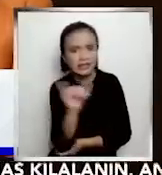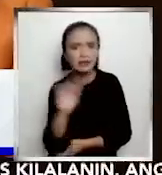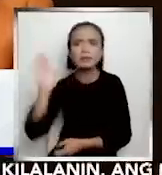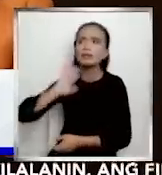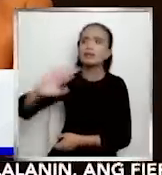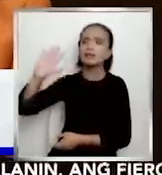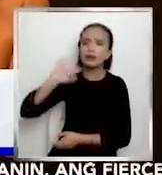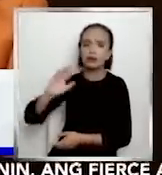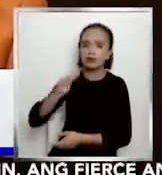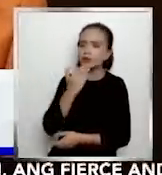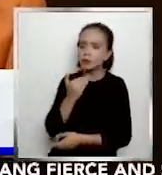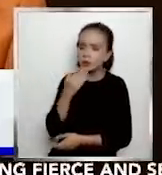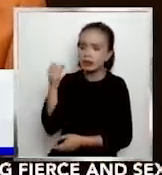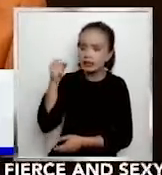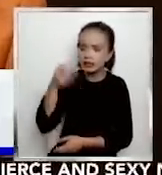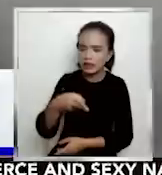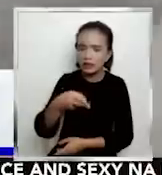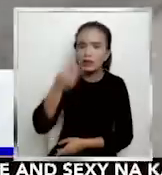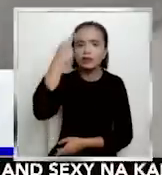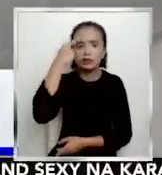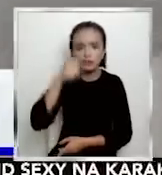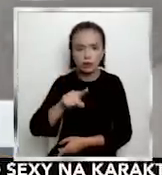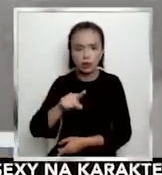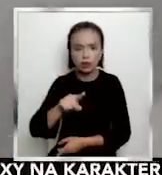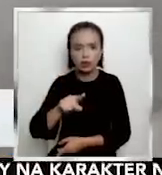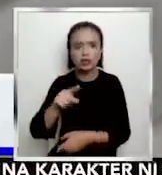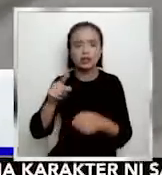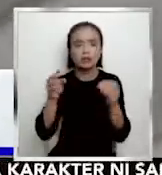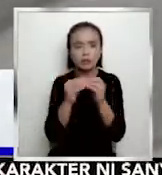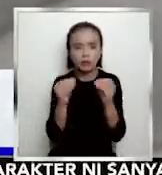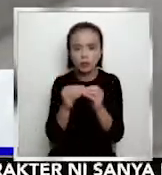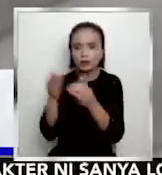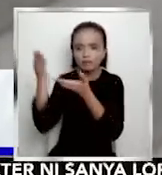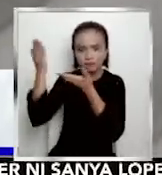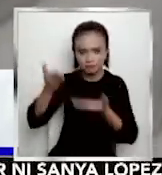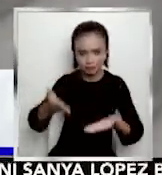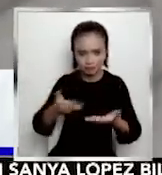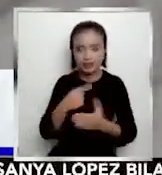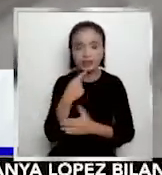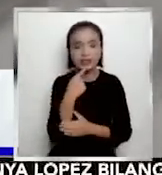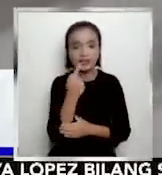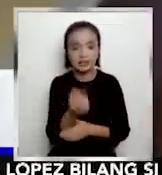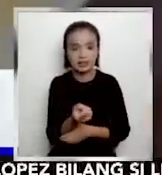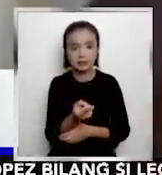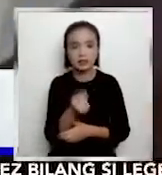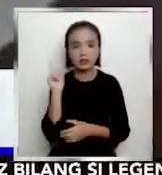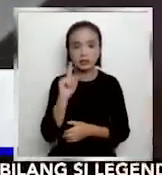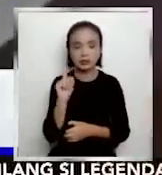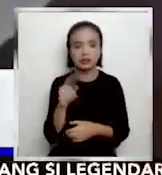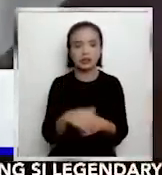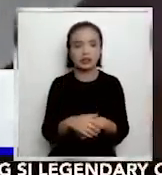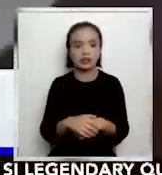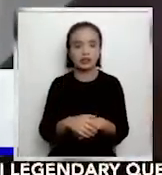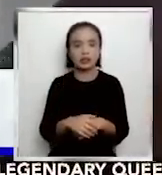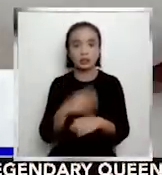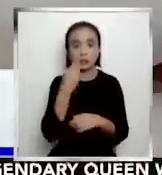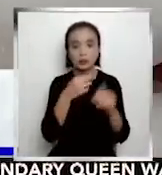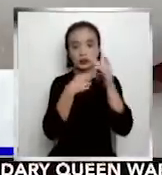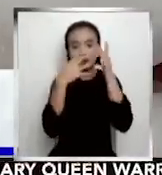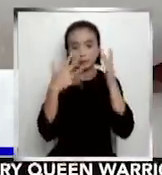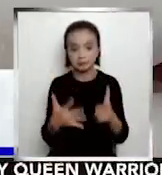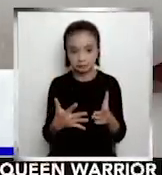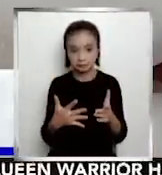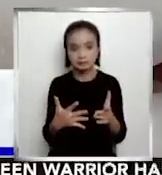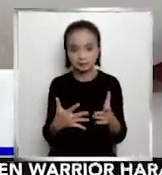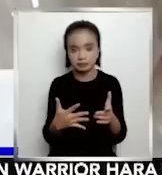na pangmaramihang importers. Sabi rin ng dating SRA board member at planters representative na si Aurelio Gerardo